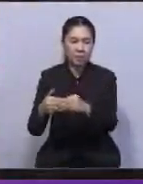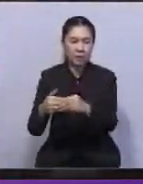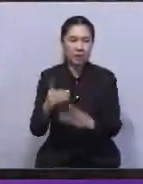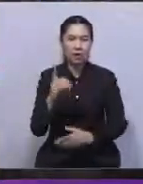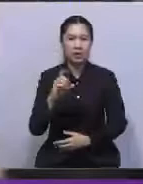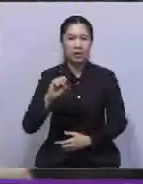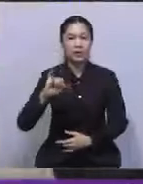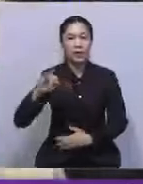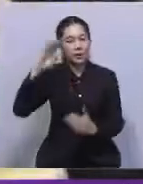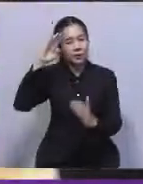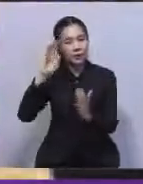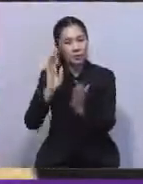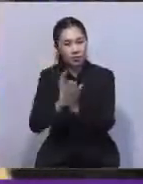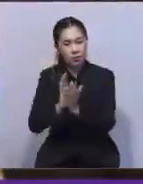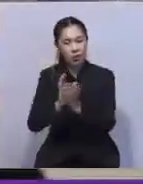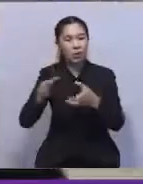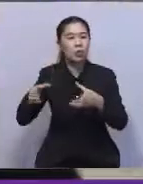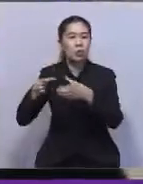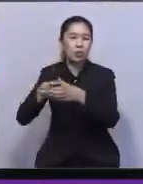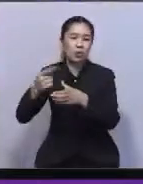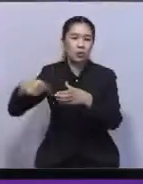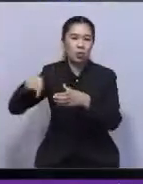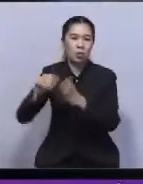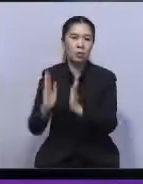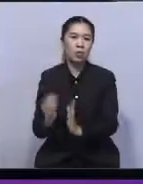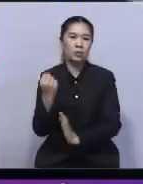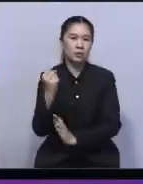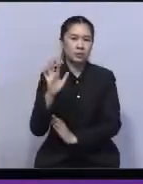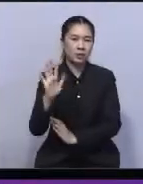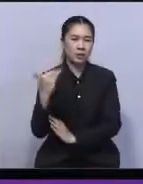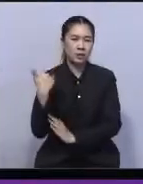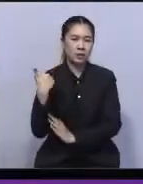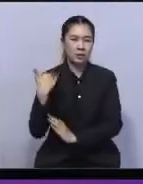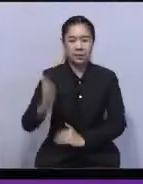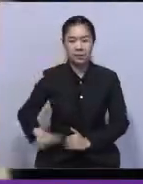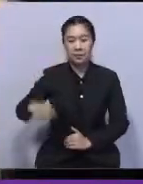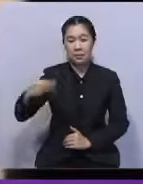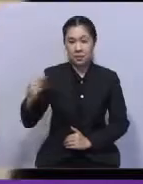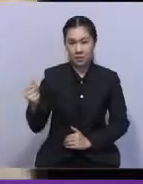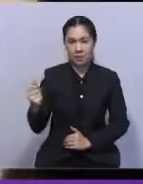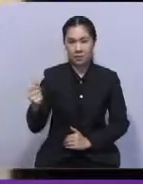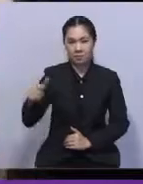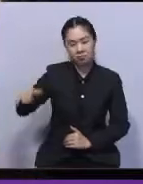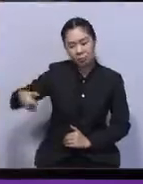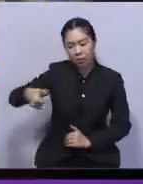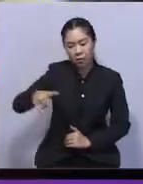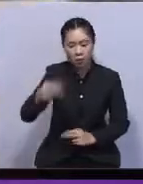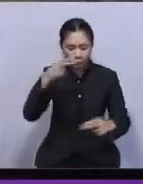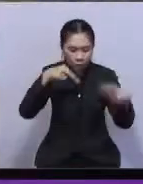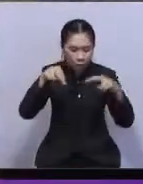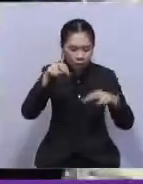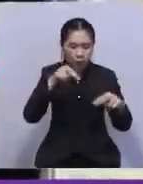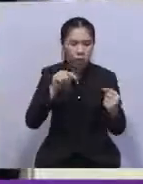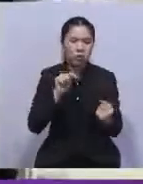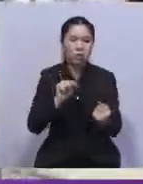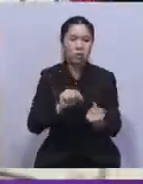เศษพร้อมด้วยตำรวจควบคุมฝูงชนกว่า15นายนะคะและสุนัขตำรวจ K9 เข้าตรวจพื้นที่ภายในวัดพระธรรม